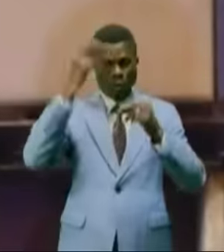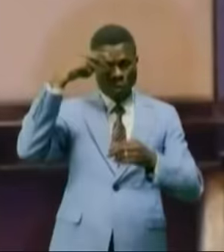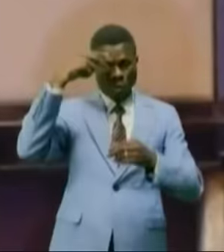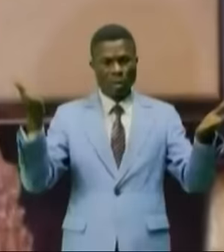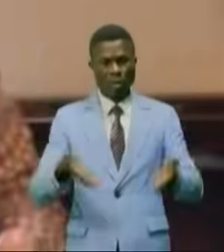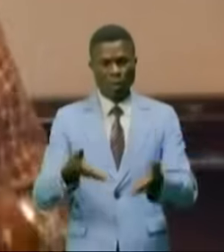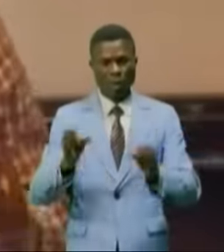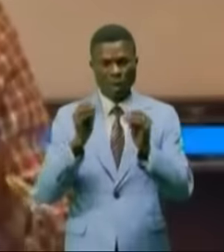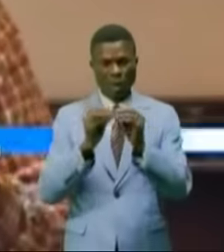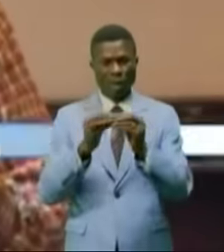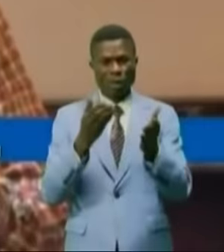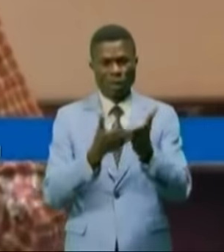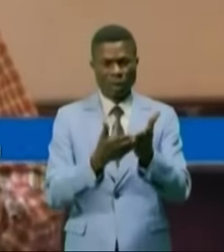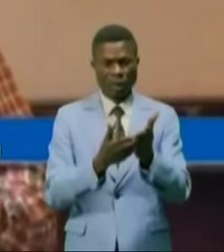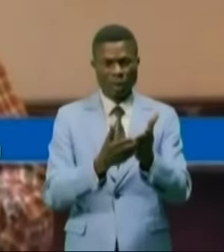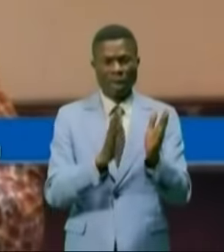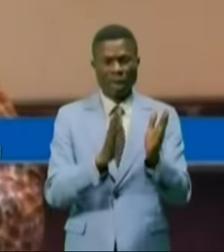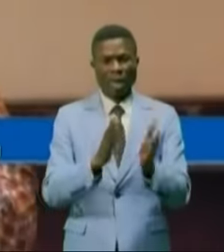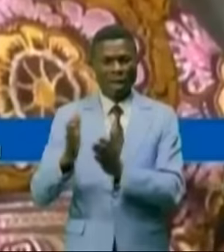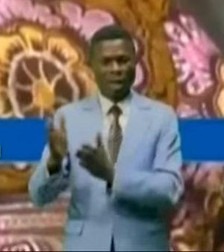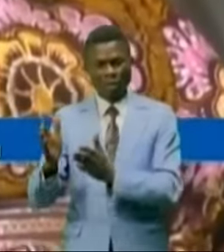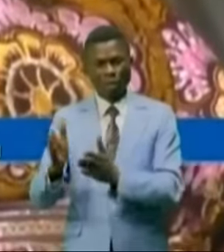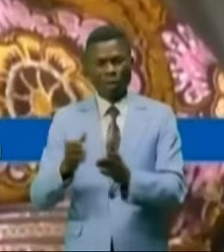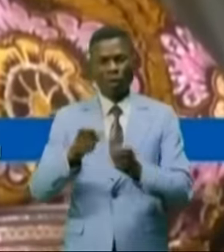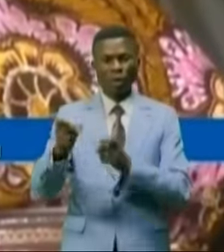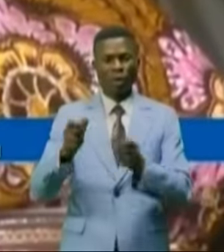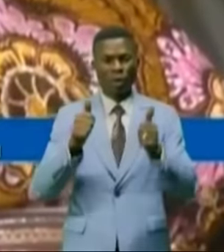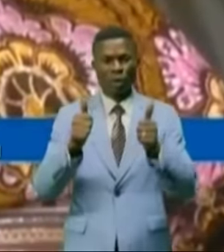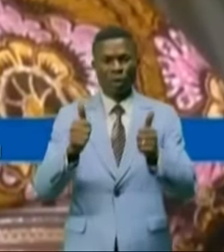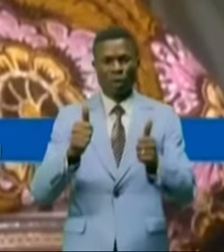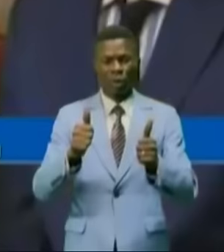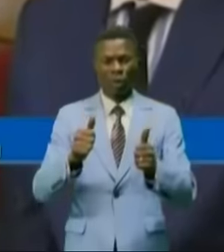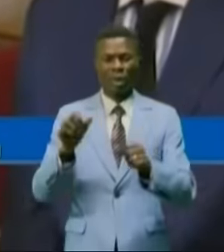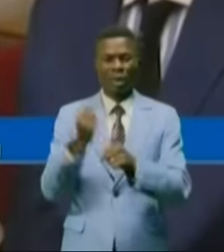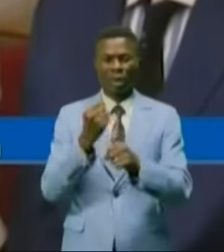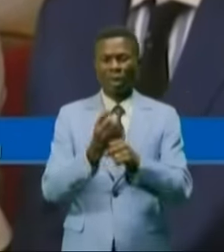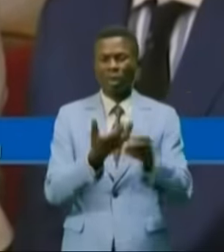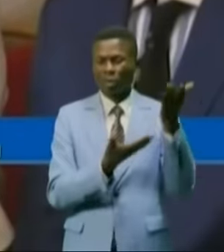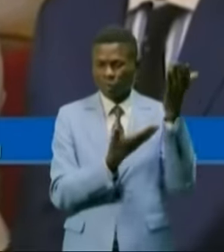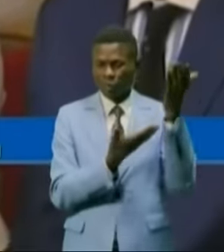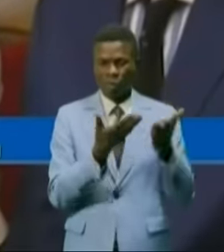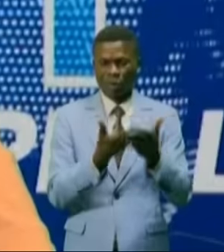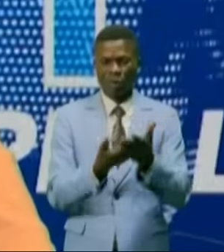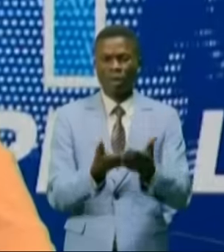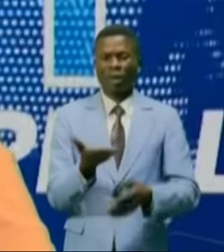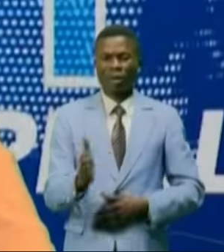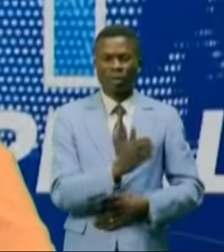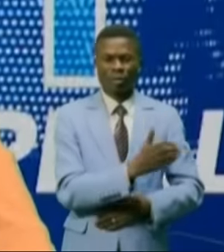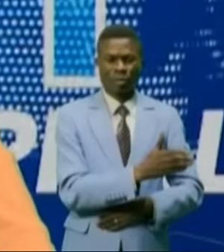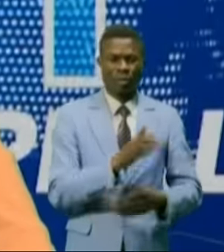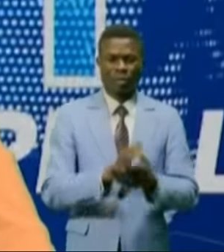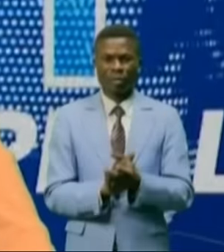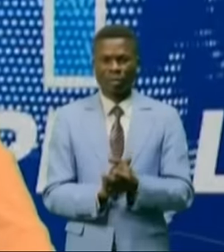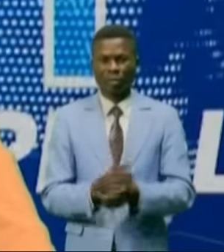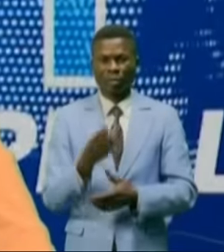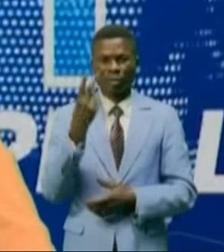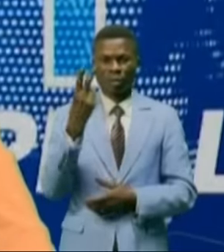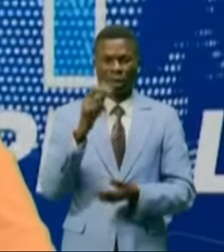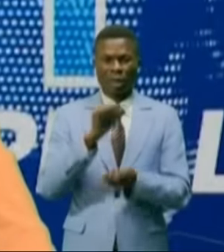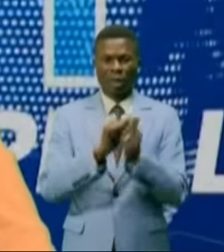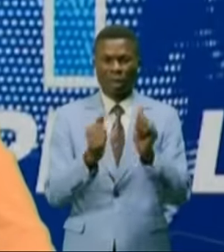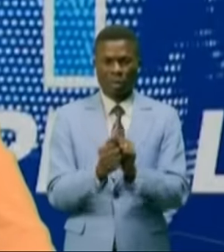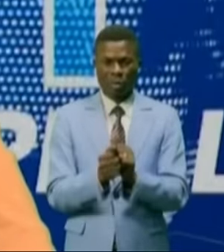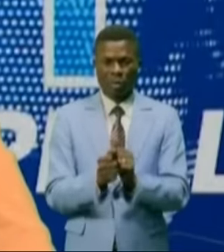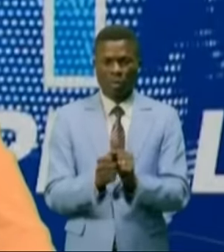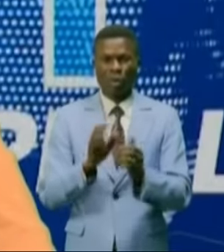à cette réunion qui présage la bonne gestion des grandes manœuvres à venir. Et 2 points à l'ordre du